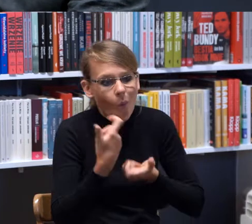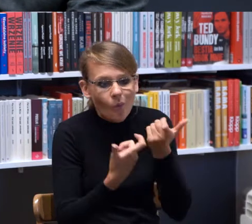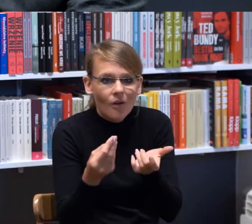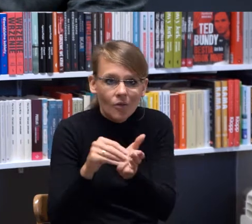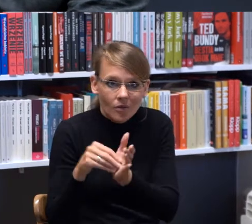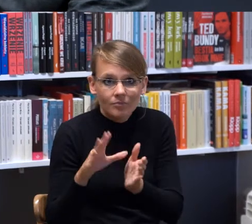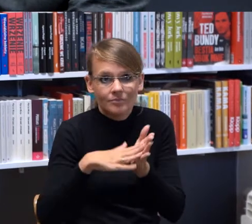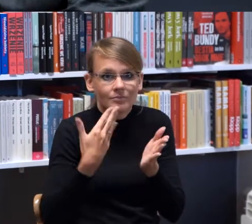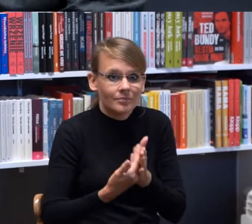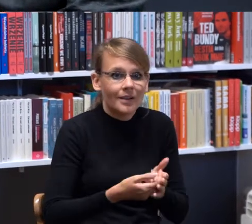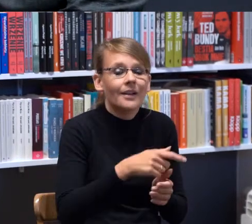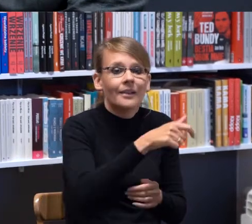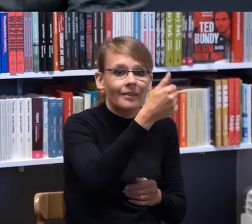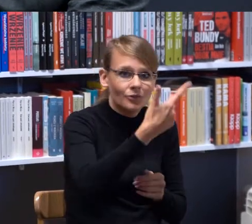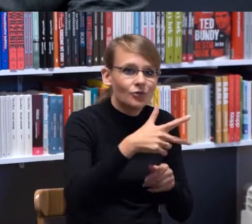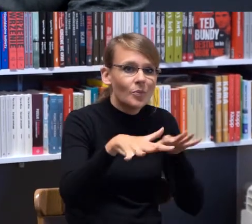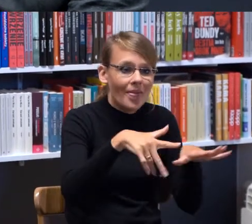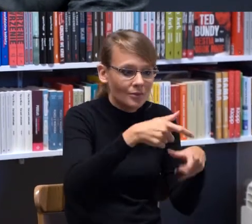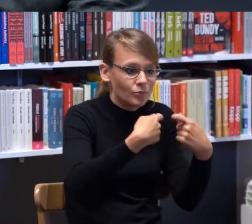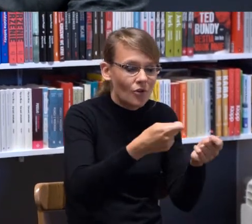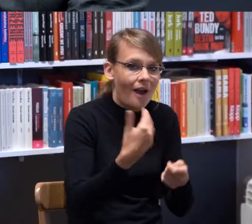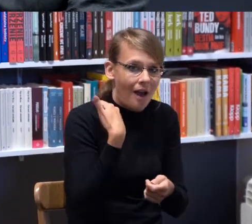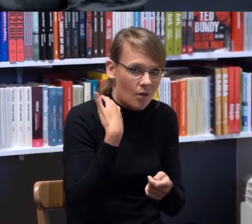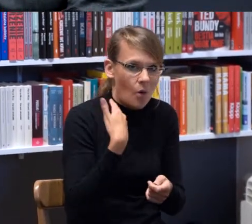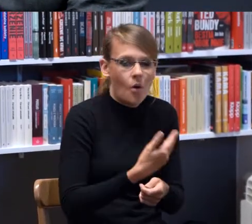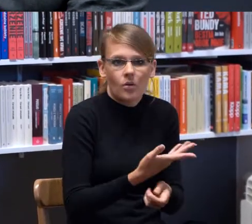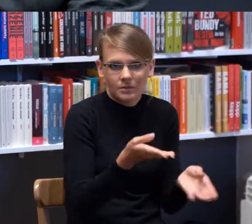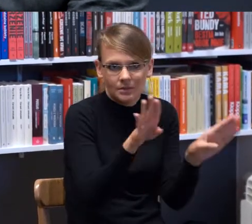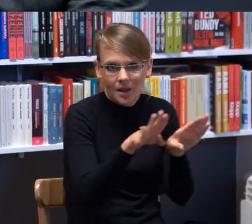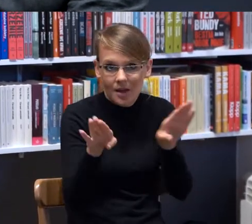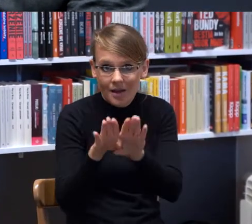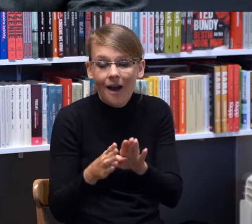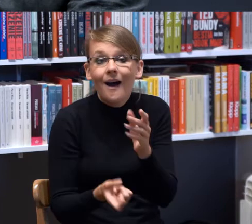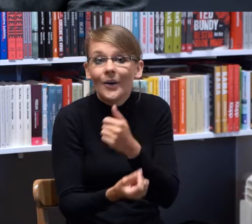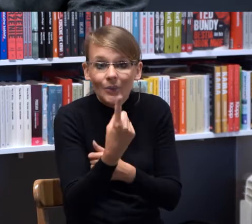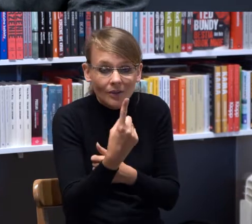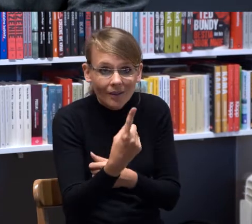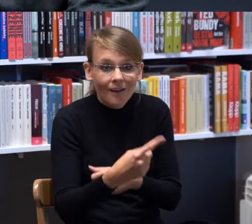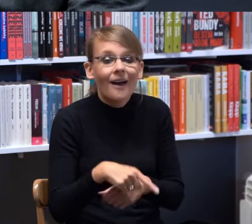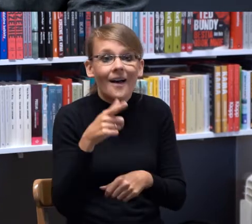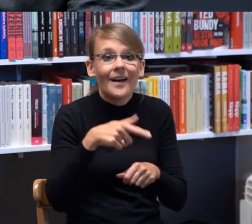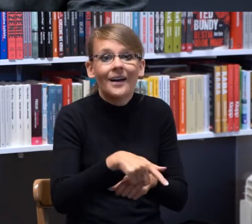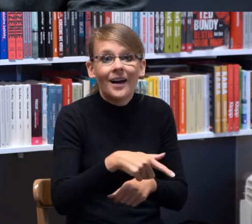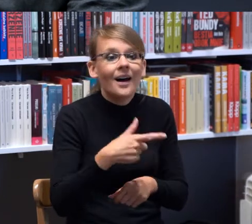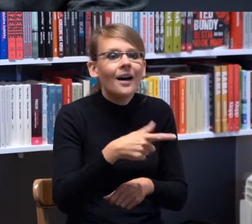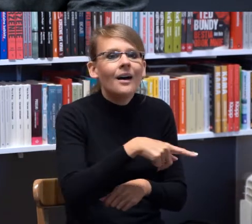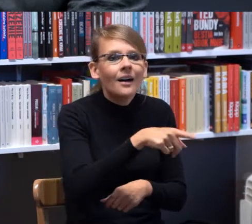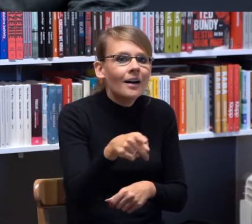zamknięto co trzeci punkt sprzedaży alkoholu. I wiecie, co się stało? 25, skala